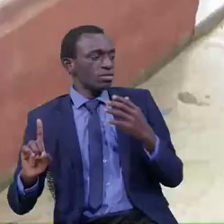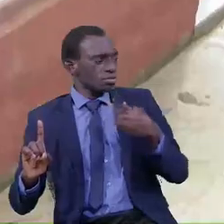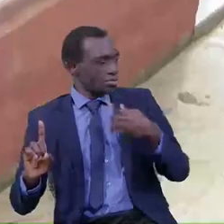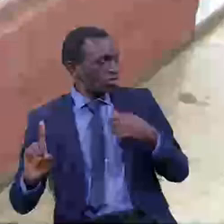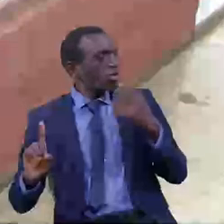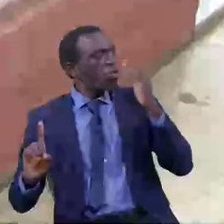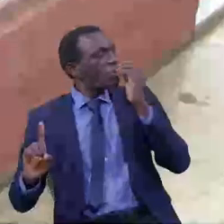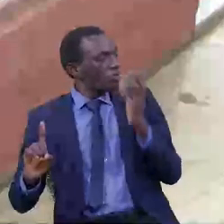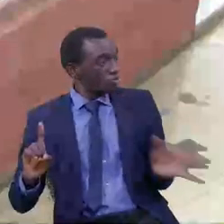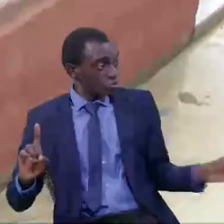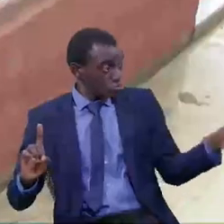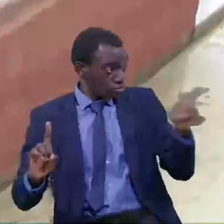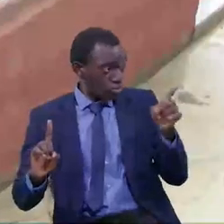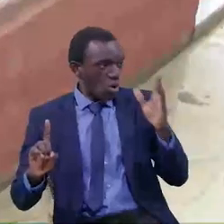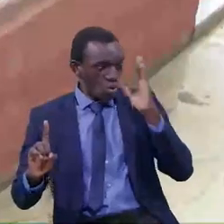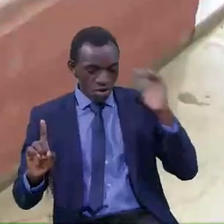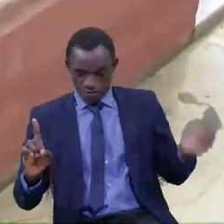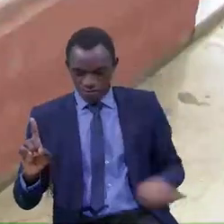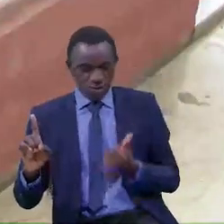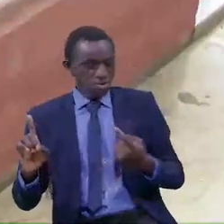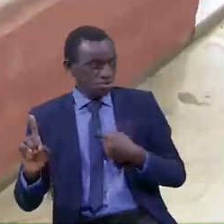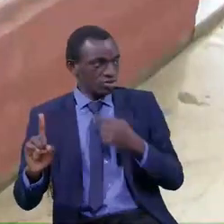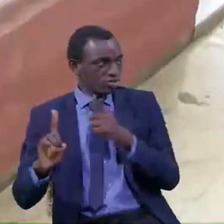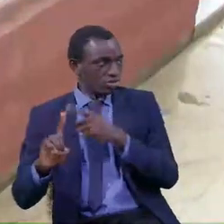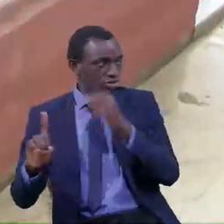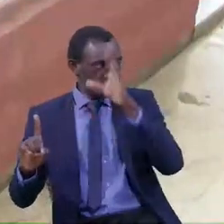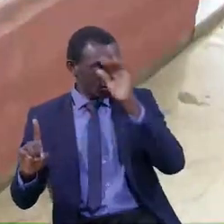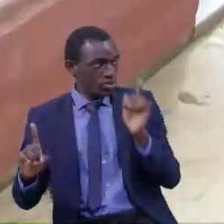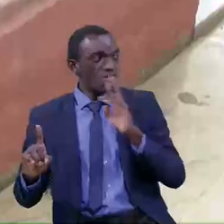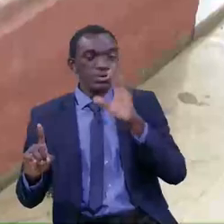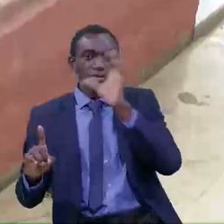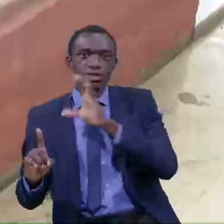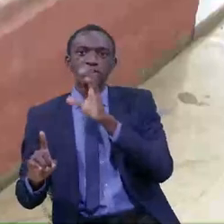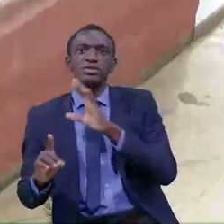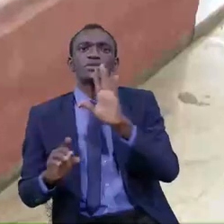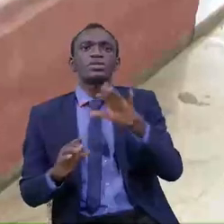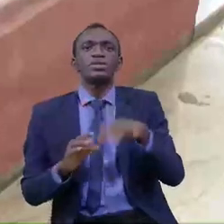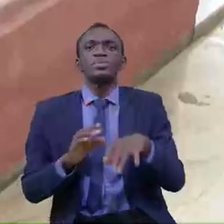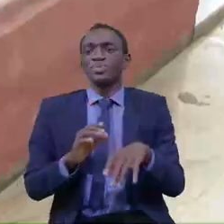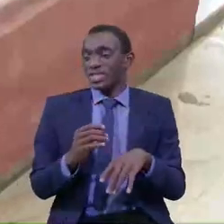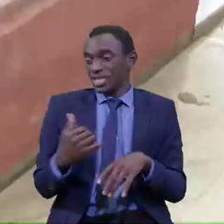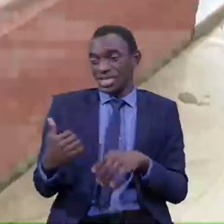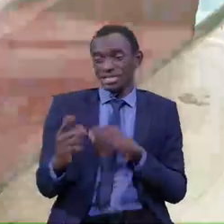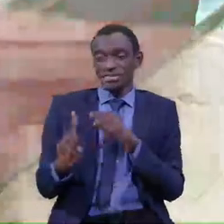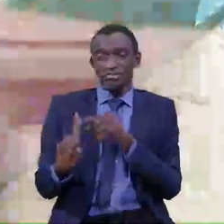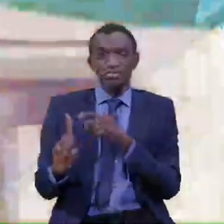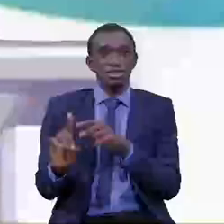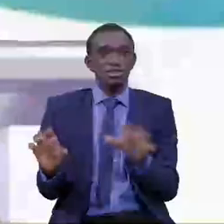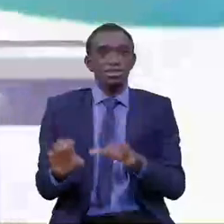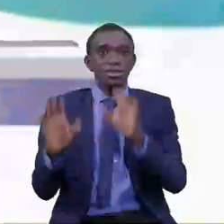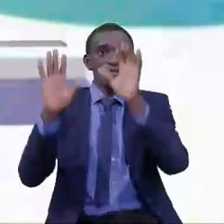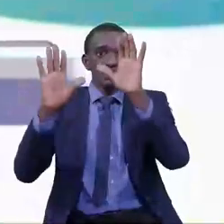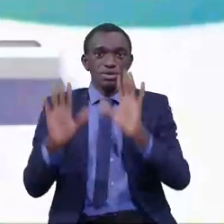venus arrêter. Il avait l'opération des miracles. Comme don.